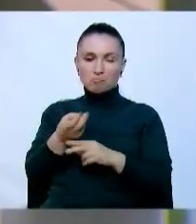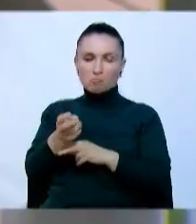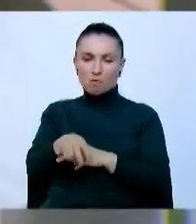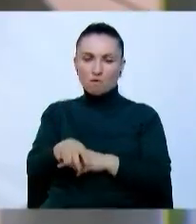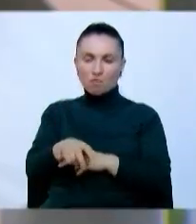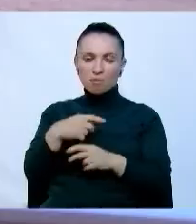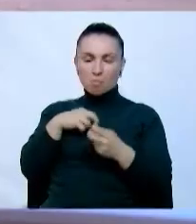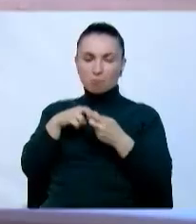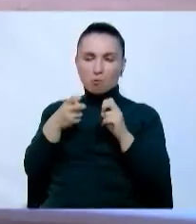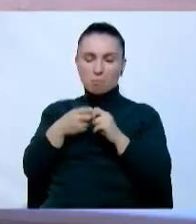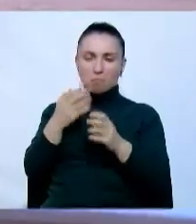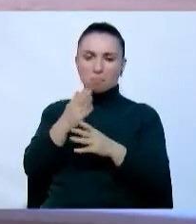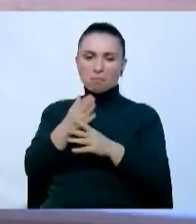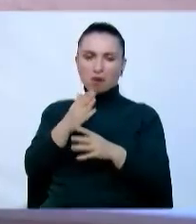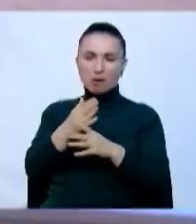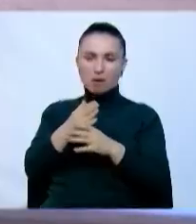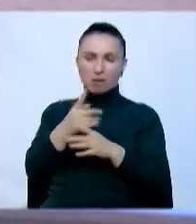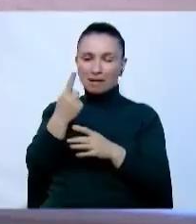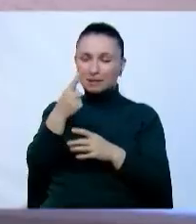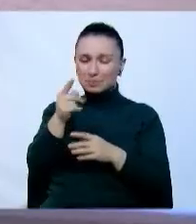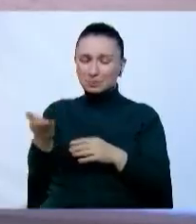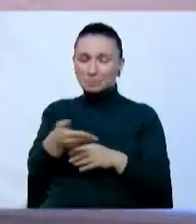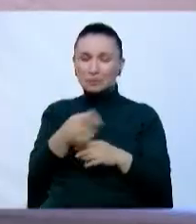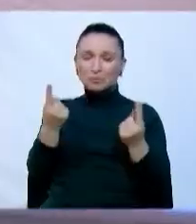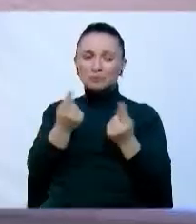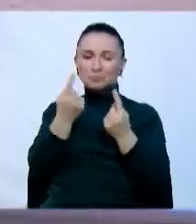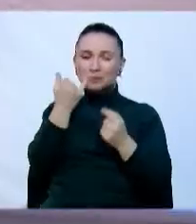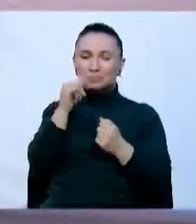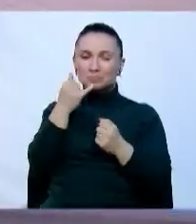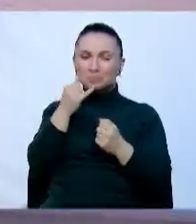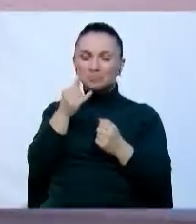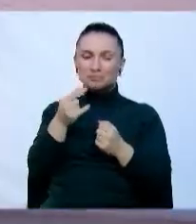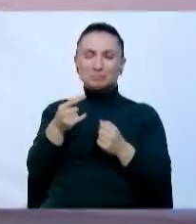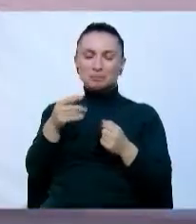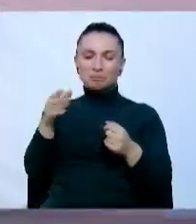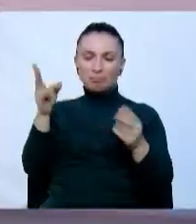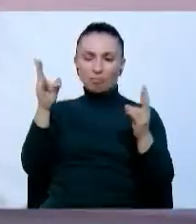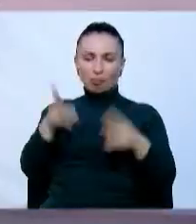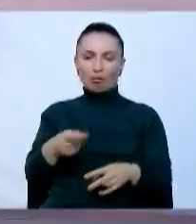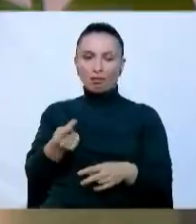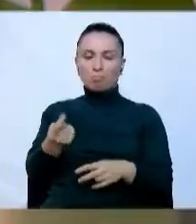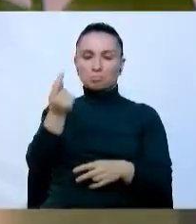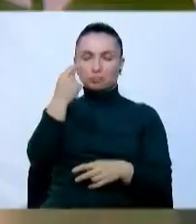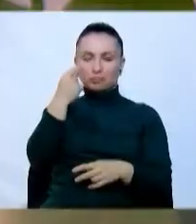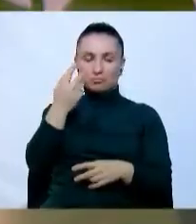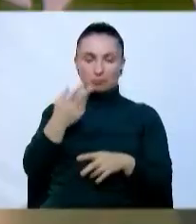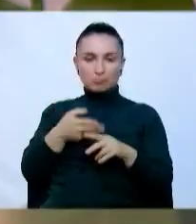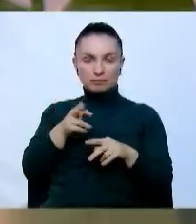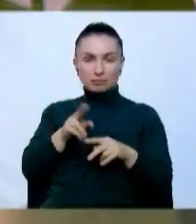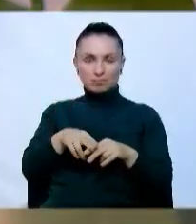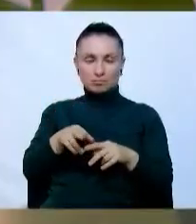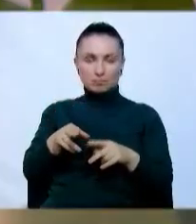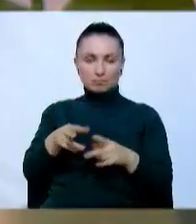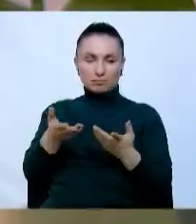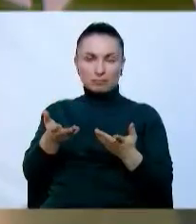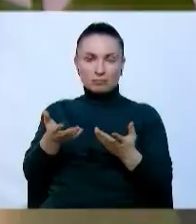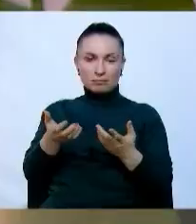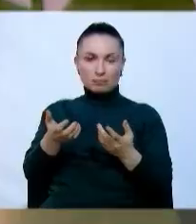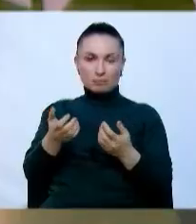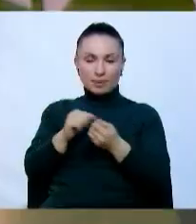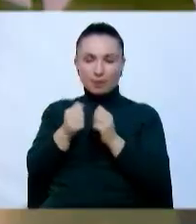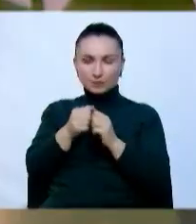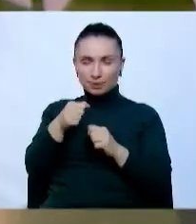ეს პრობლემა მაქვს, მაგრამ ფიქრობდი ერთი წუთი გავთიბავ ბალახს, მაგრამ ერთ წუთში რა უნდა მოვიდეს. და თან დროს ხდება ან მექანიკური დაზიანება,